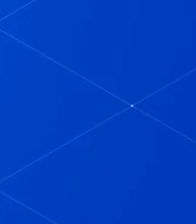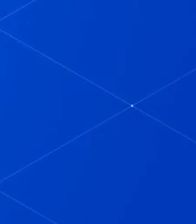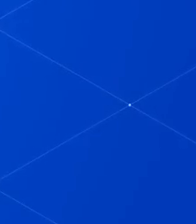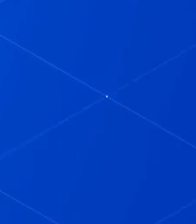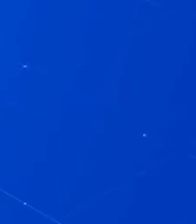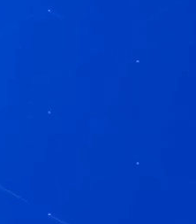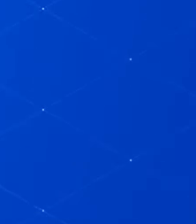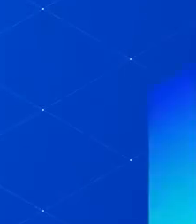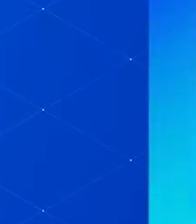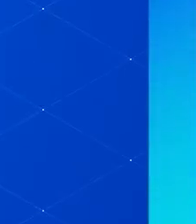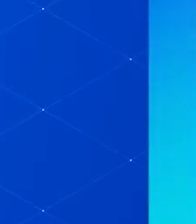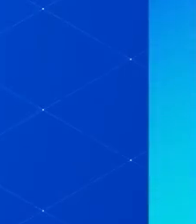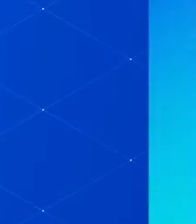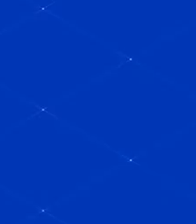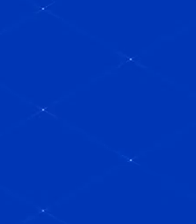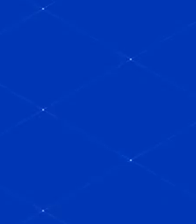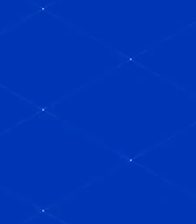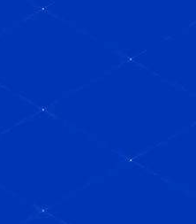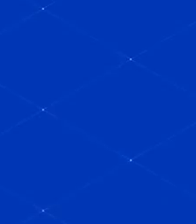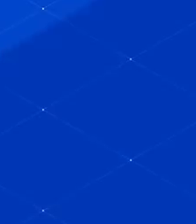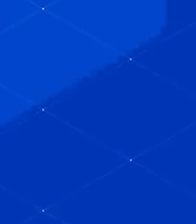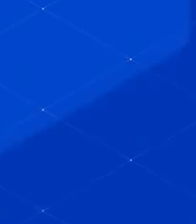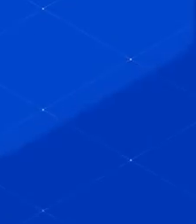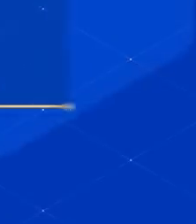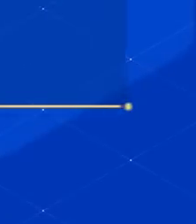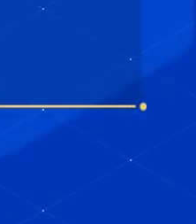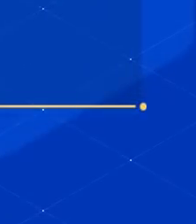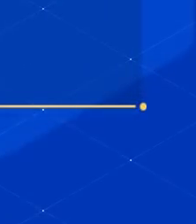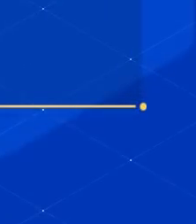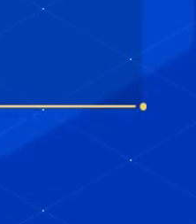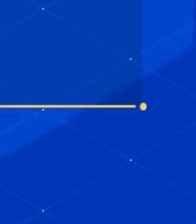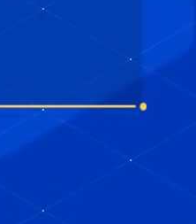으 으